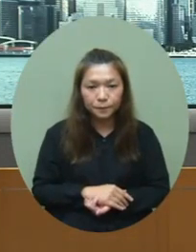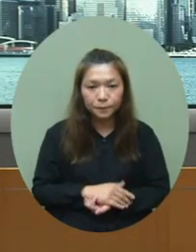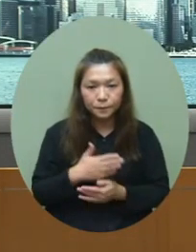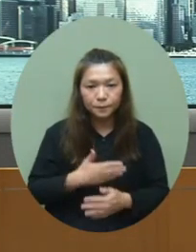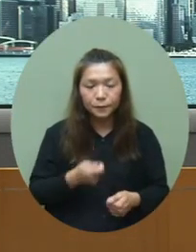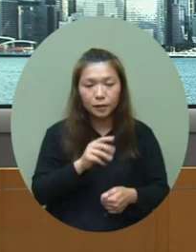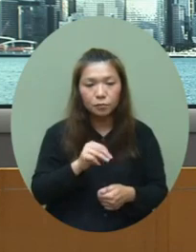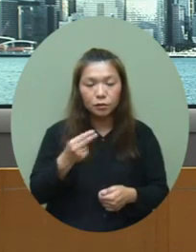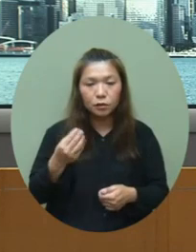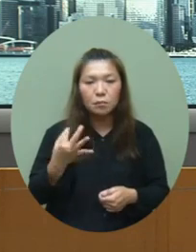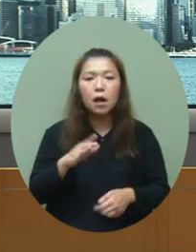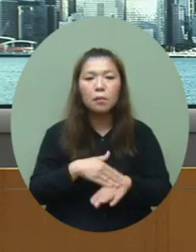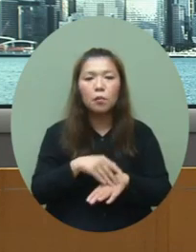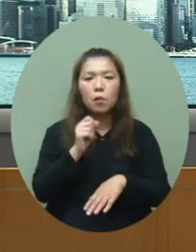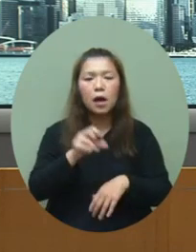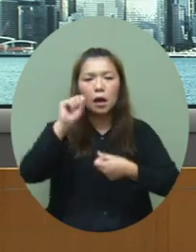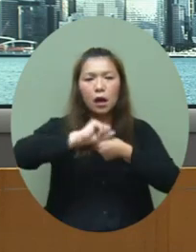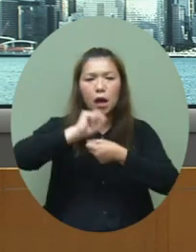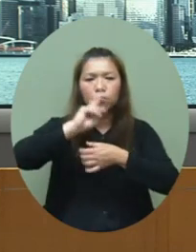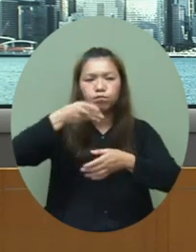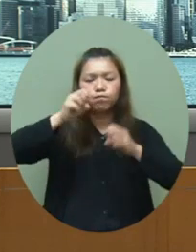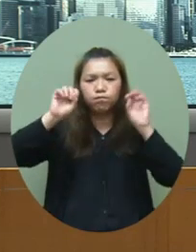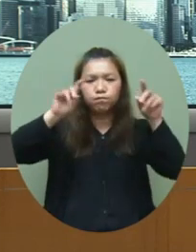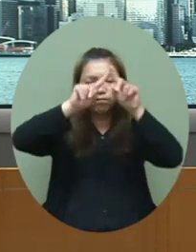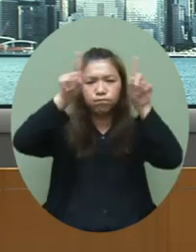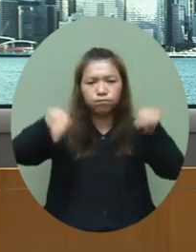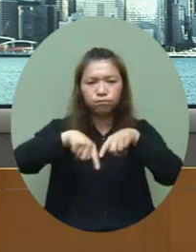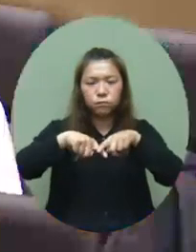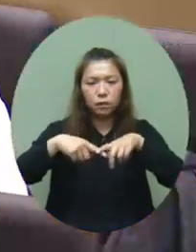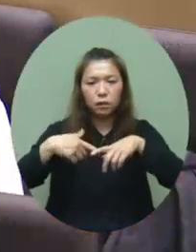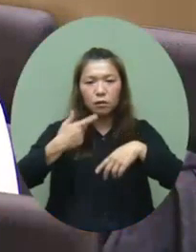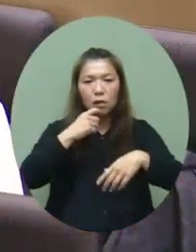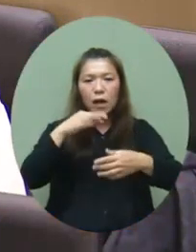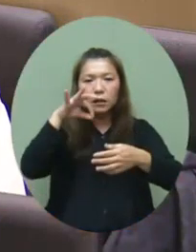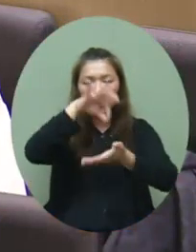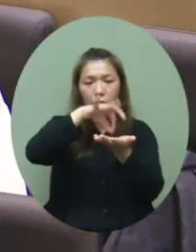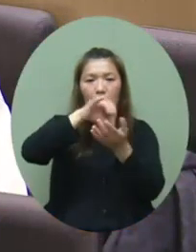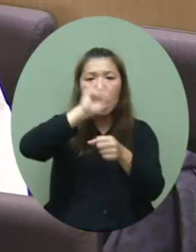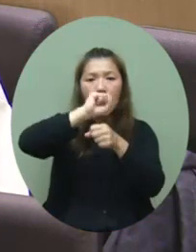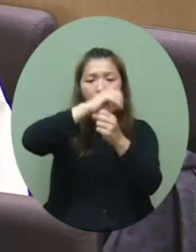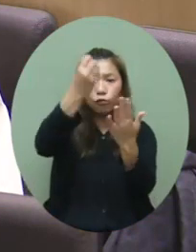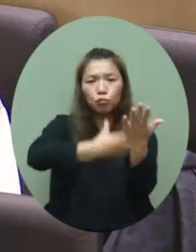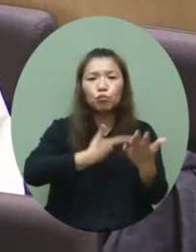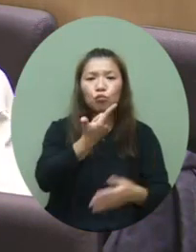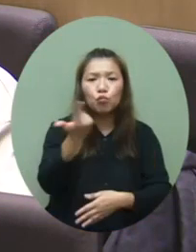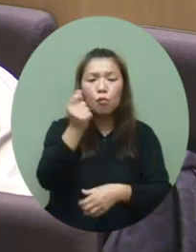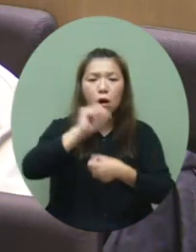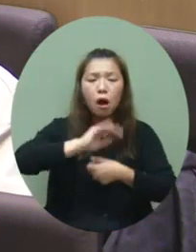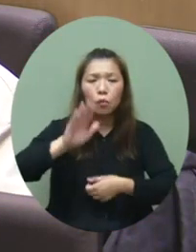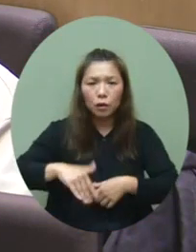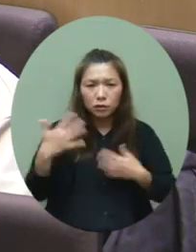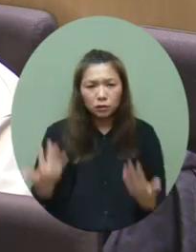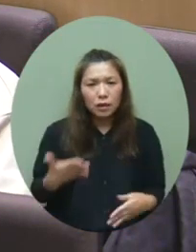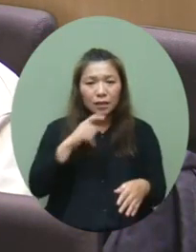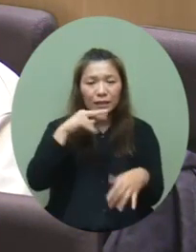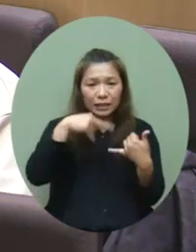喂，你好 M730，頭先提到話加強嗰個強制檢測公告，即係個納入的地點會多啲，想瞭解翻其實而家嗰個檢測